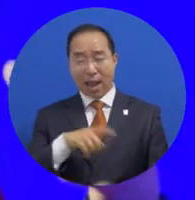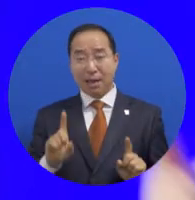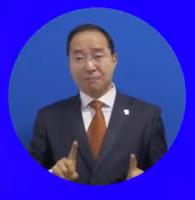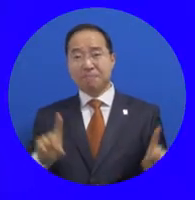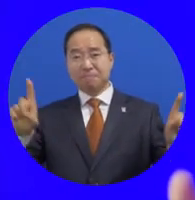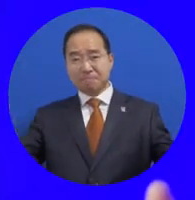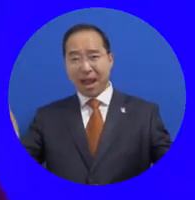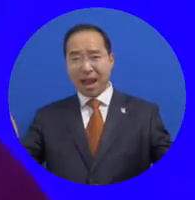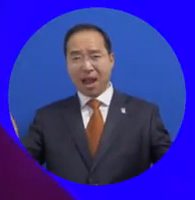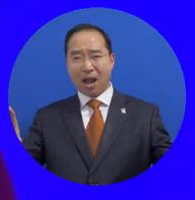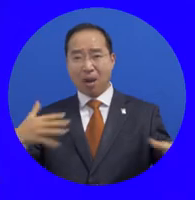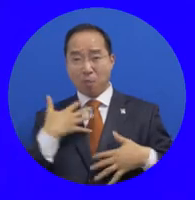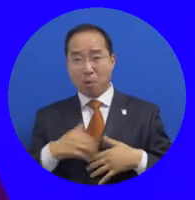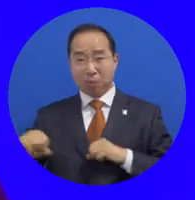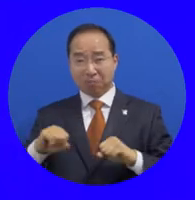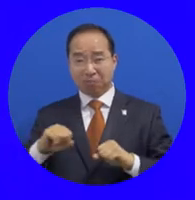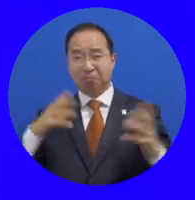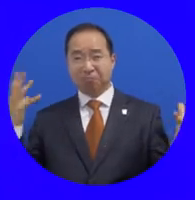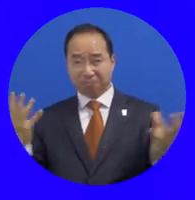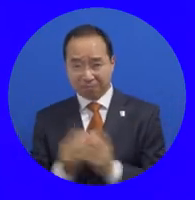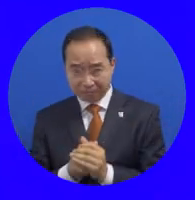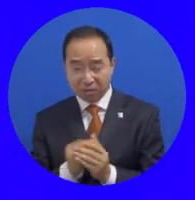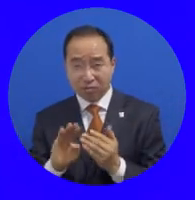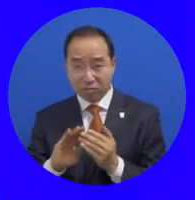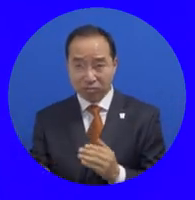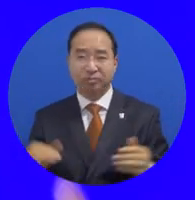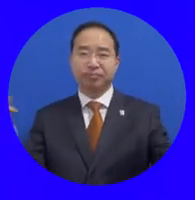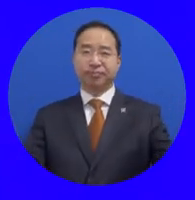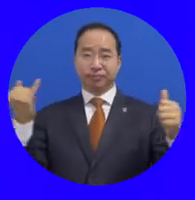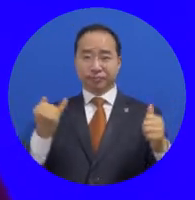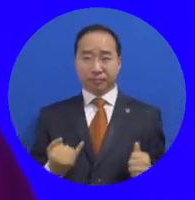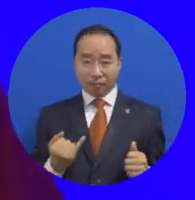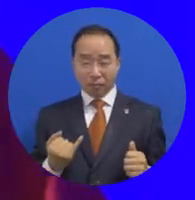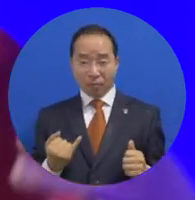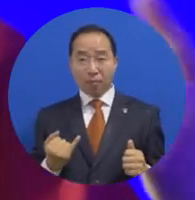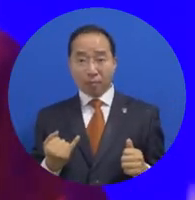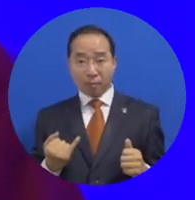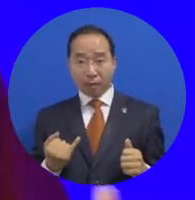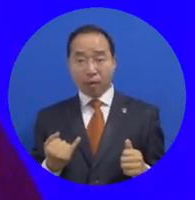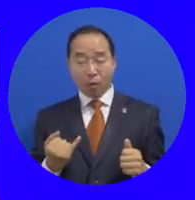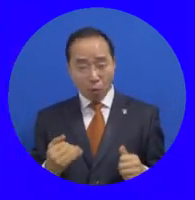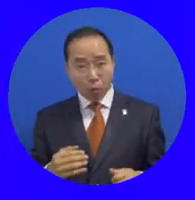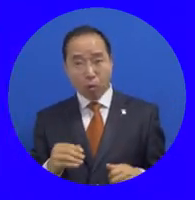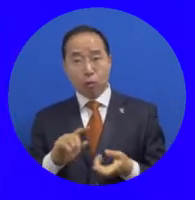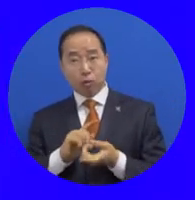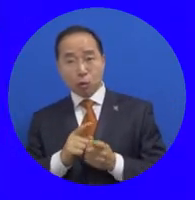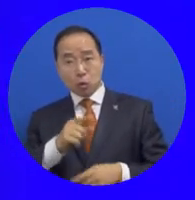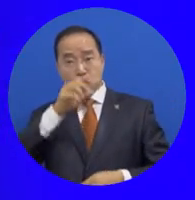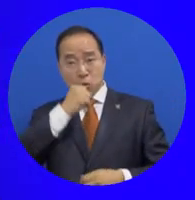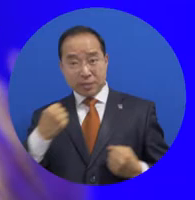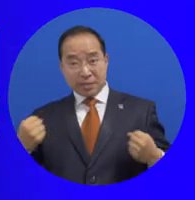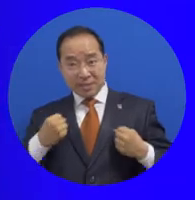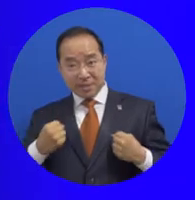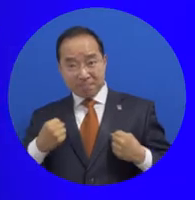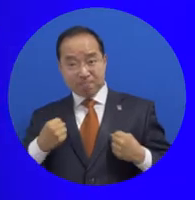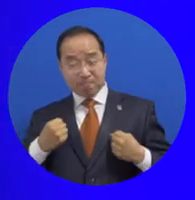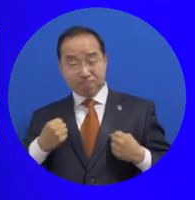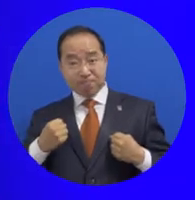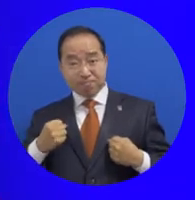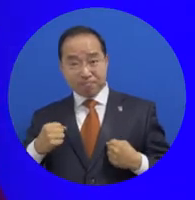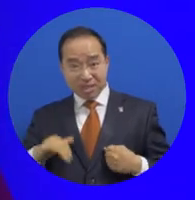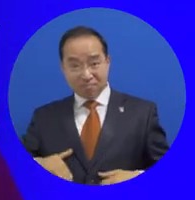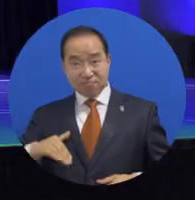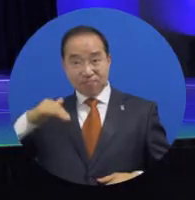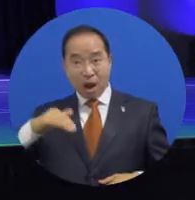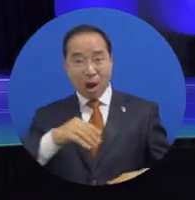각자 나가서 열심히 몸을 움직인 다음에 아까 말씀드렸죠. 역시 또 저희들한테는 긍정적인 에너지가